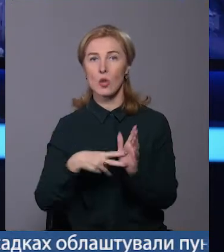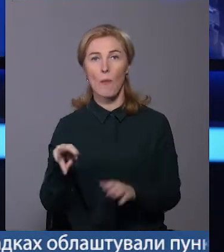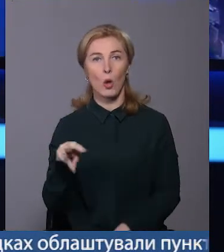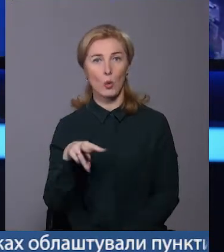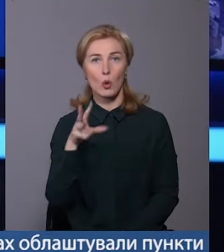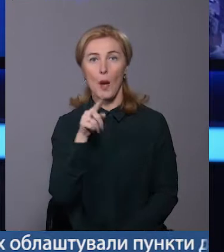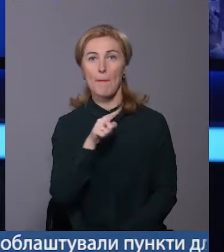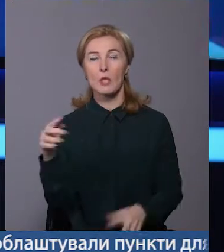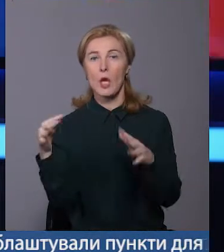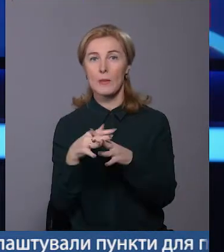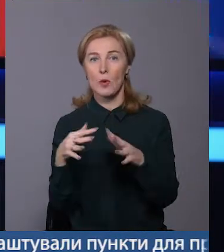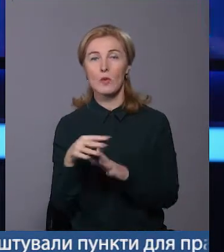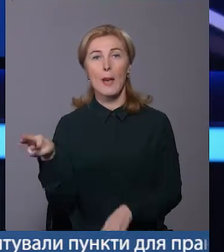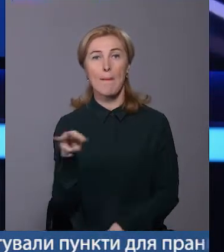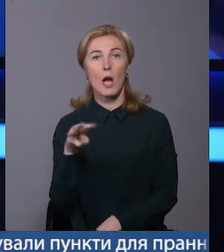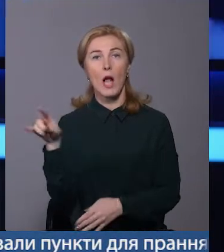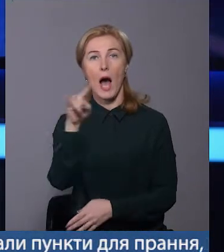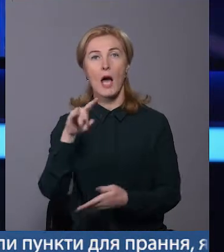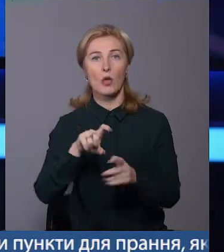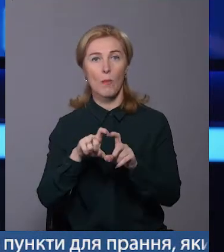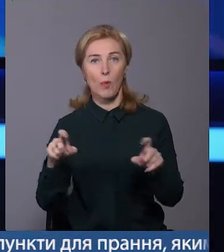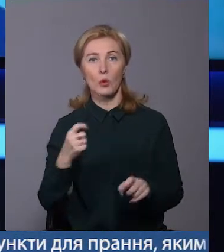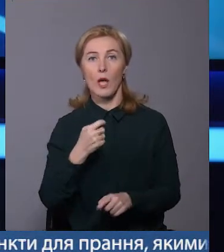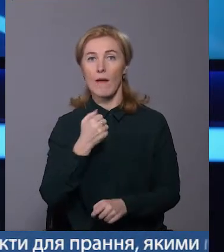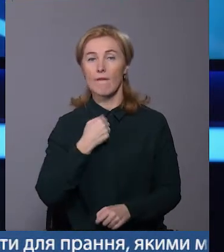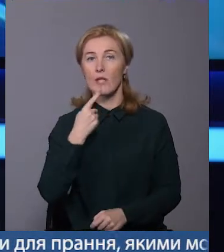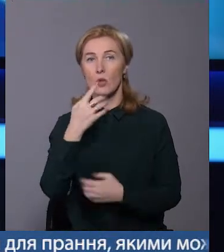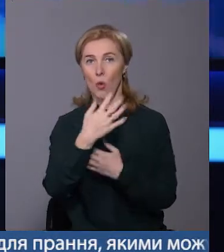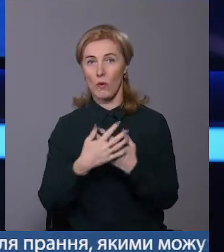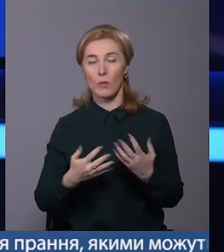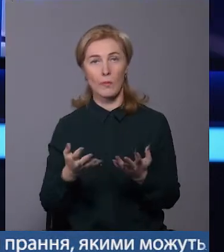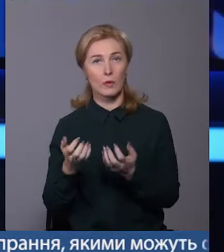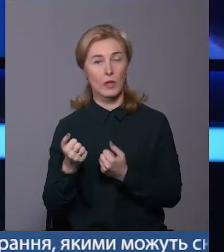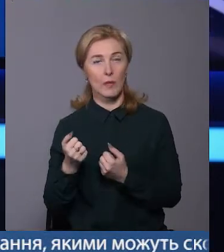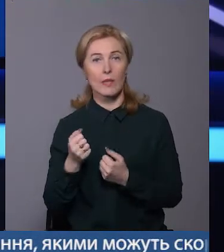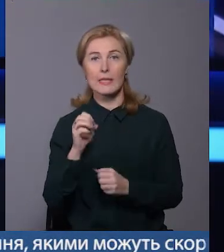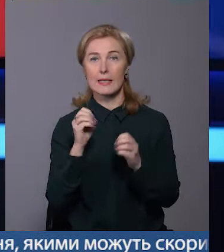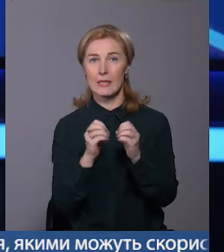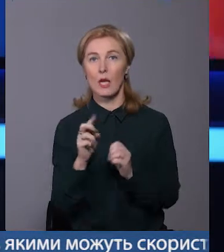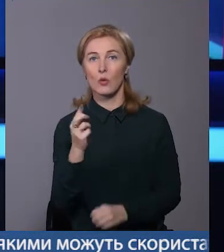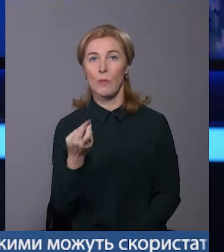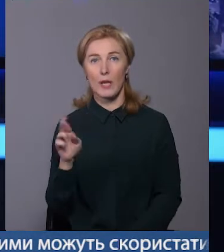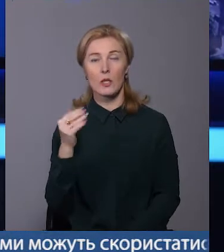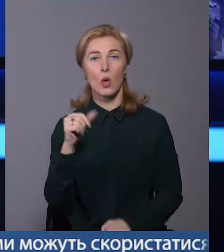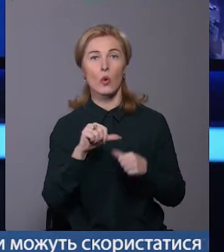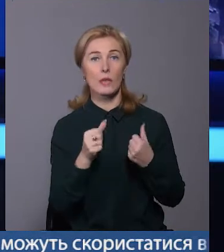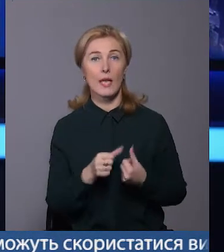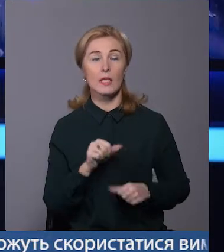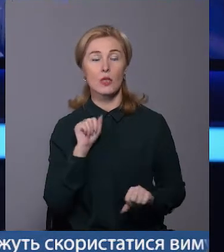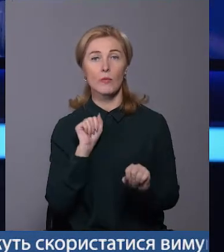під час боїв за Миколаївський аеропорт військовий отримав поранення. 10 березня його серце